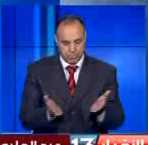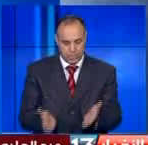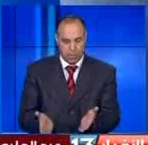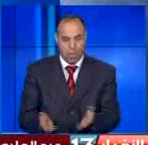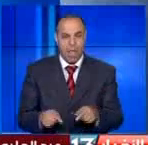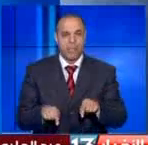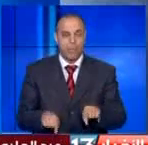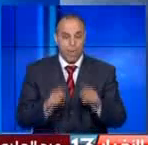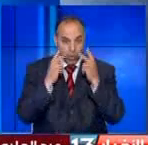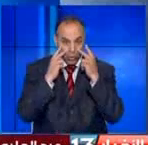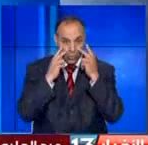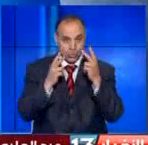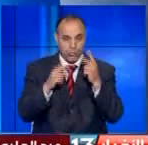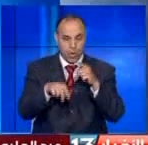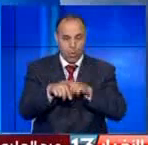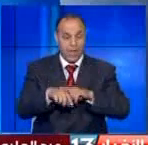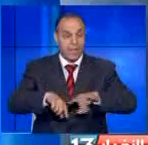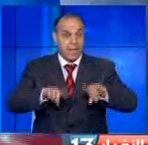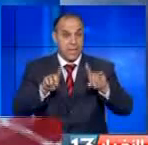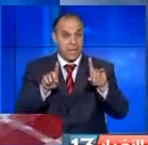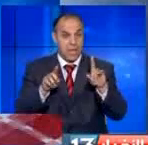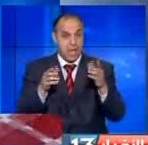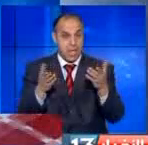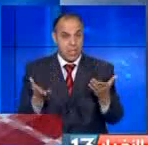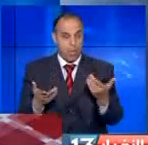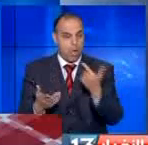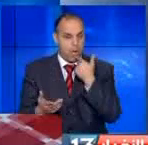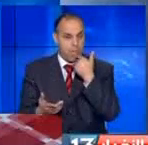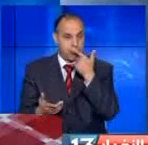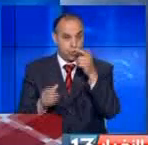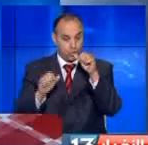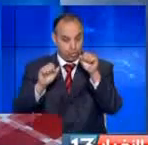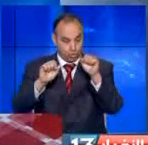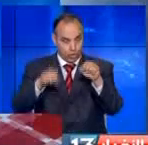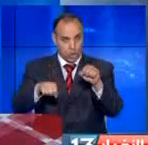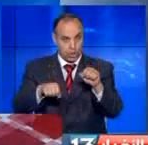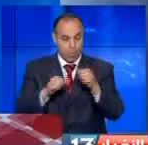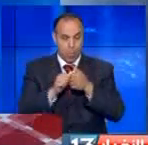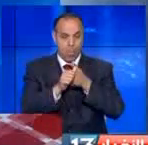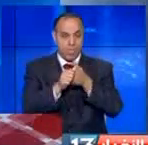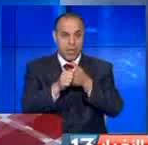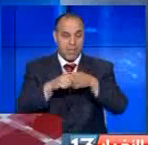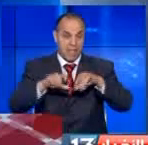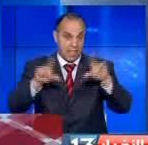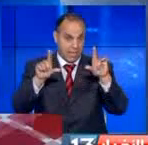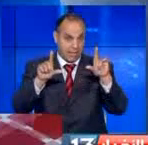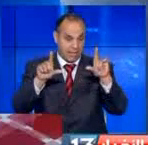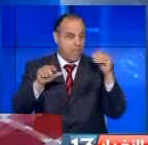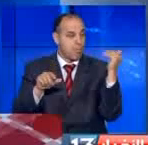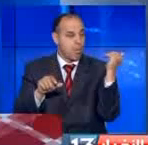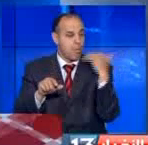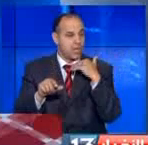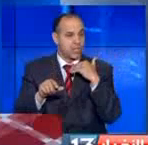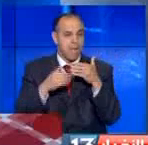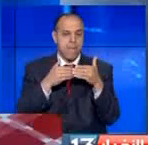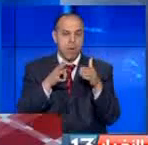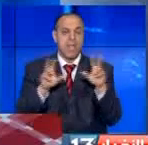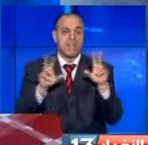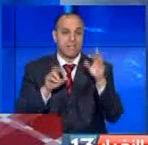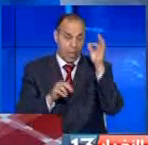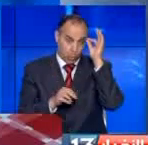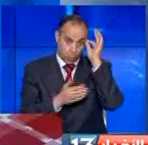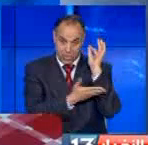مرحبا بكم مشاهدين في هذا الموعد الإخباري، ونشير إلى أنه بإمكانكم متابعتنا أيضا مباشرة على بوابة